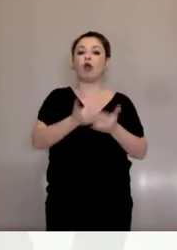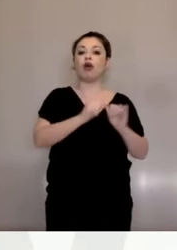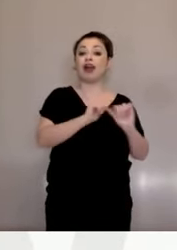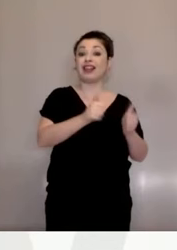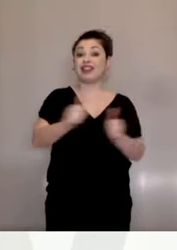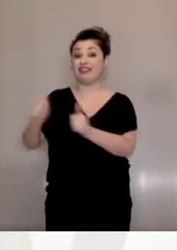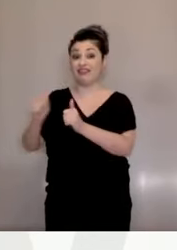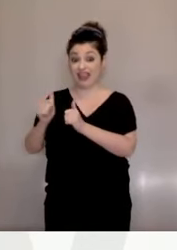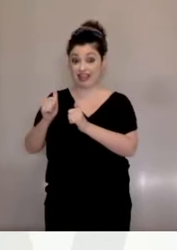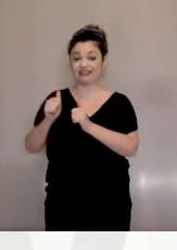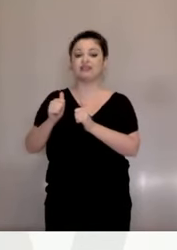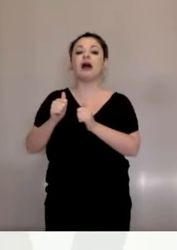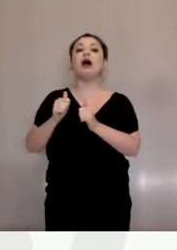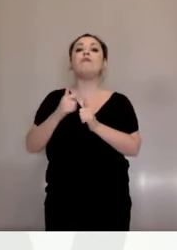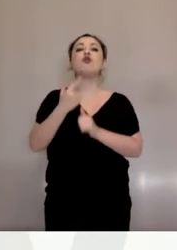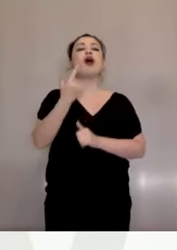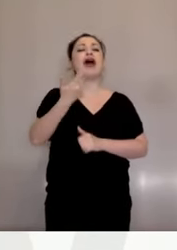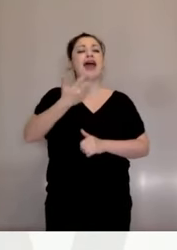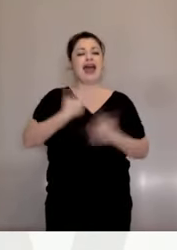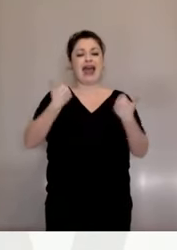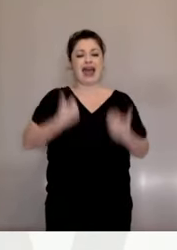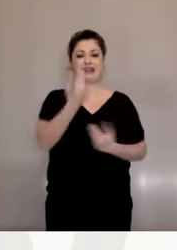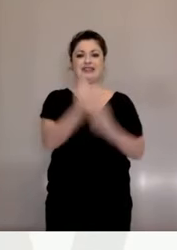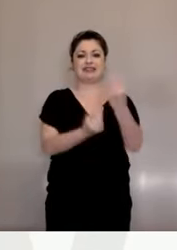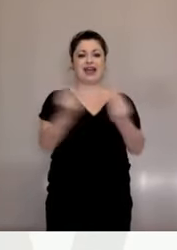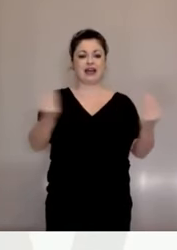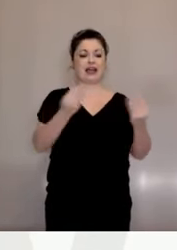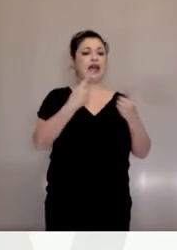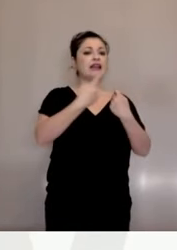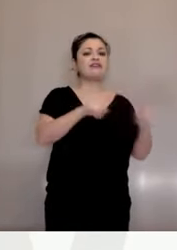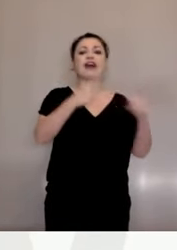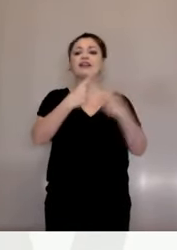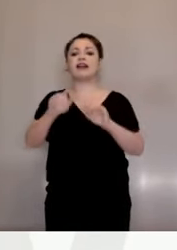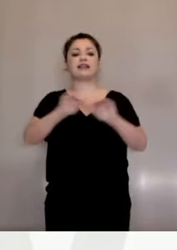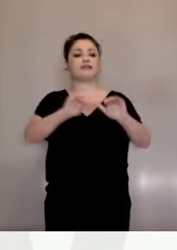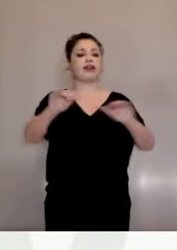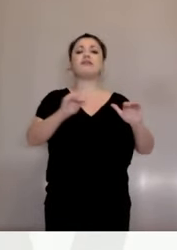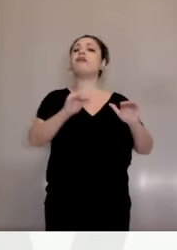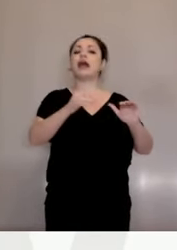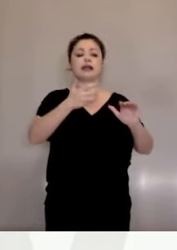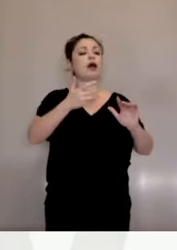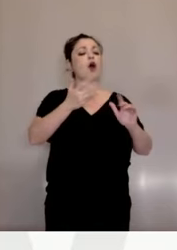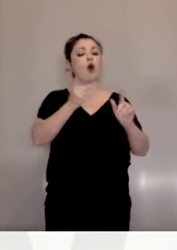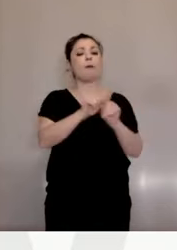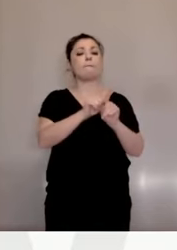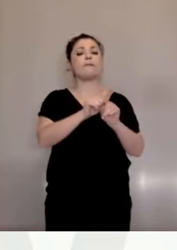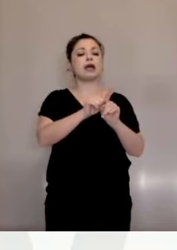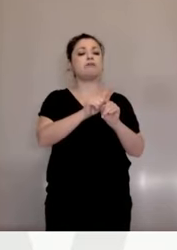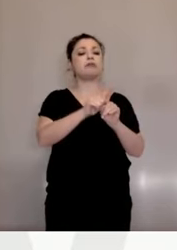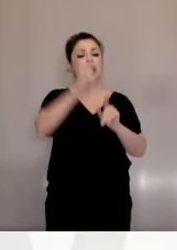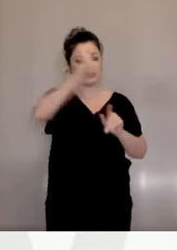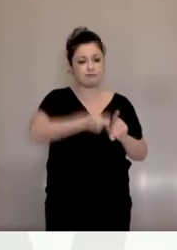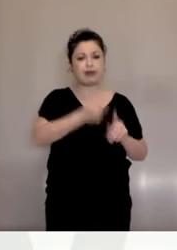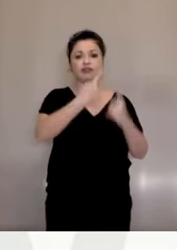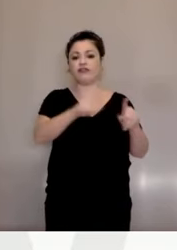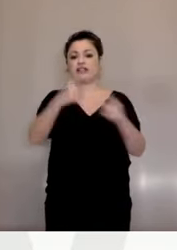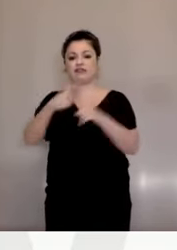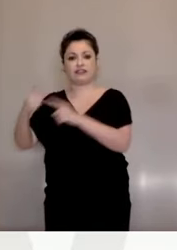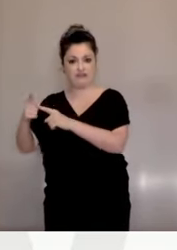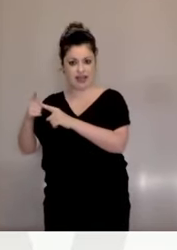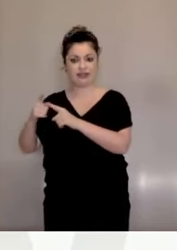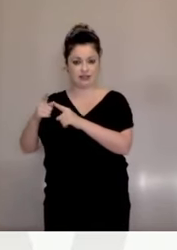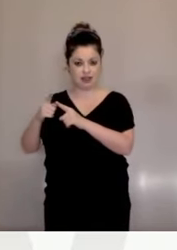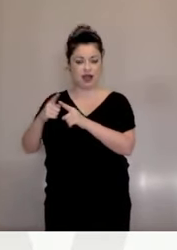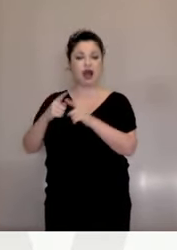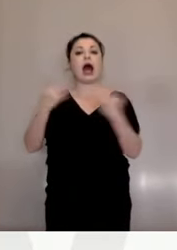l'infinita diversità degli esseri senza sacrificarla in nome di una unità artificiale. Ma allora in quali